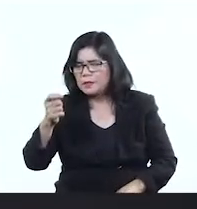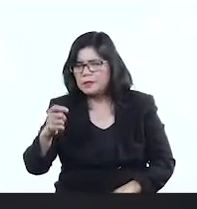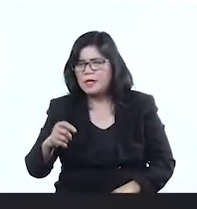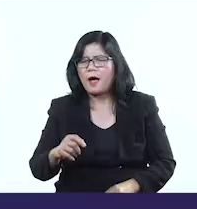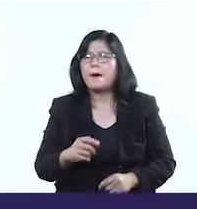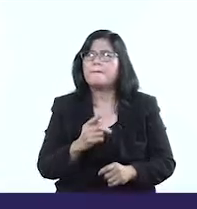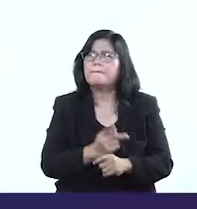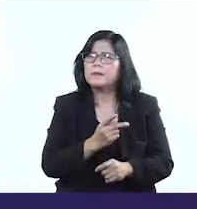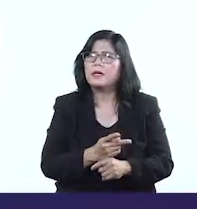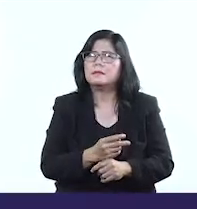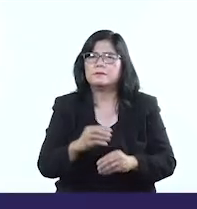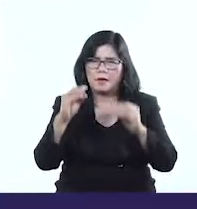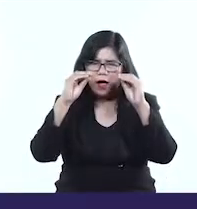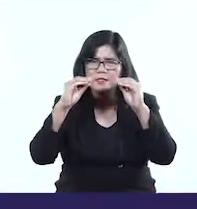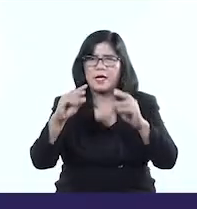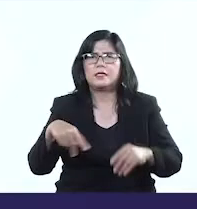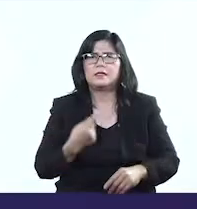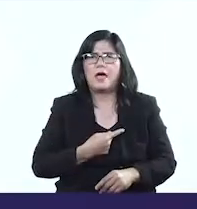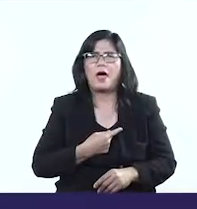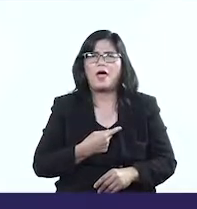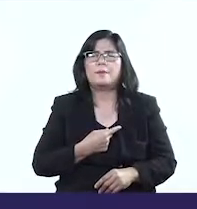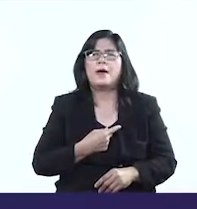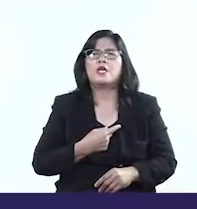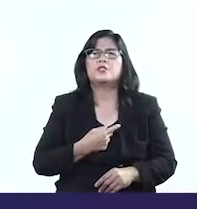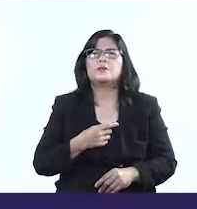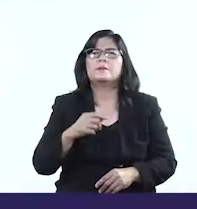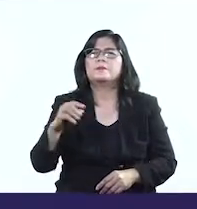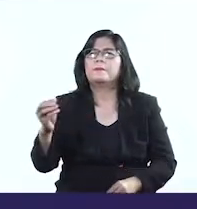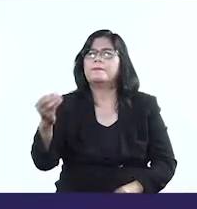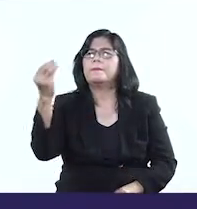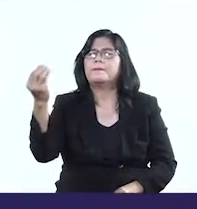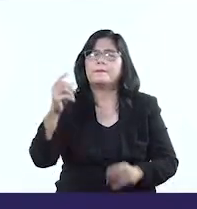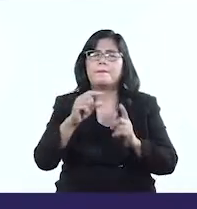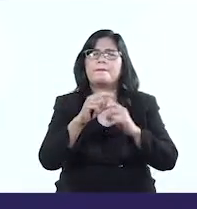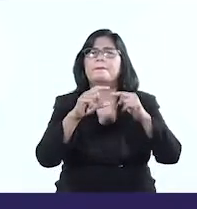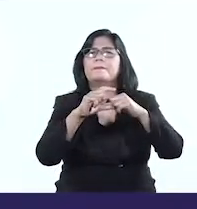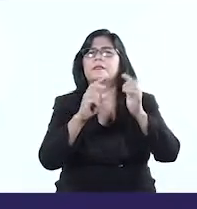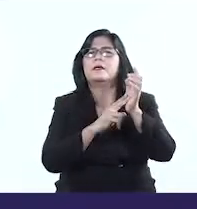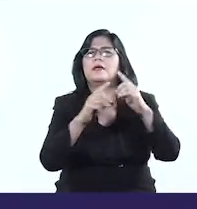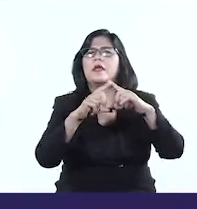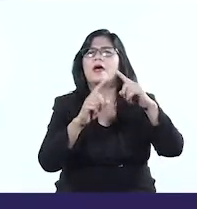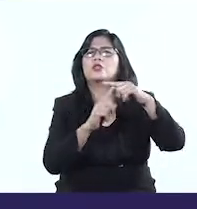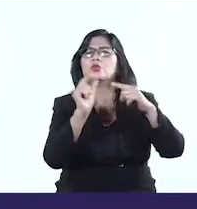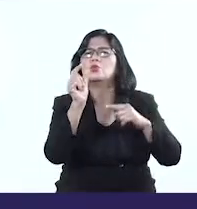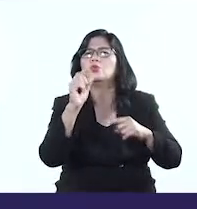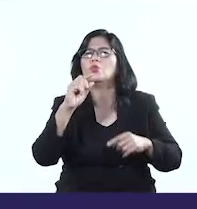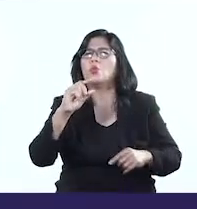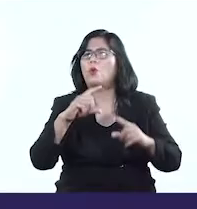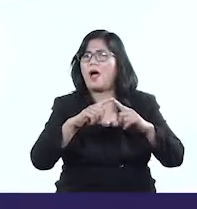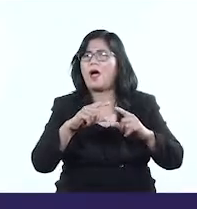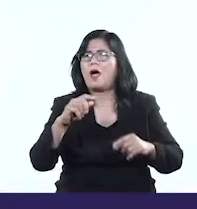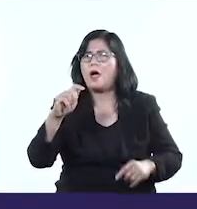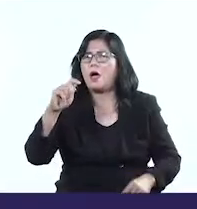kita Hai termasuk yang hari ini pernah tua perlu yang baik pimpinan yang patut dihormati dua kali lipat Hai